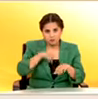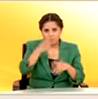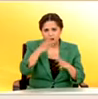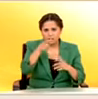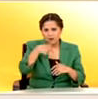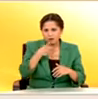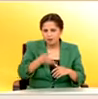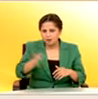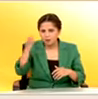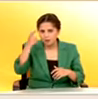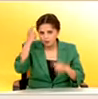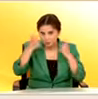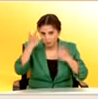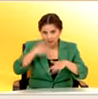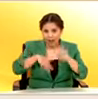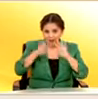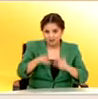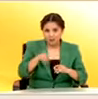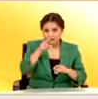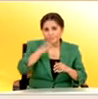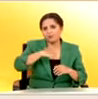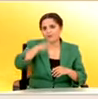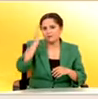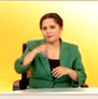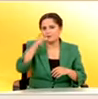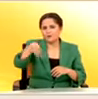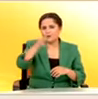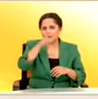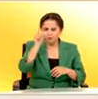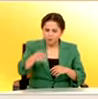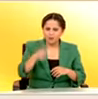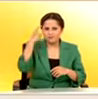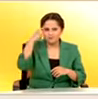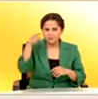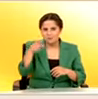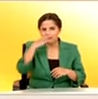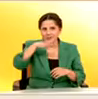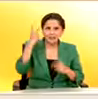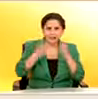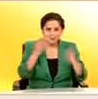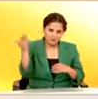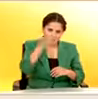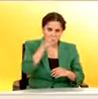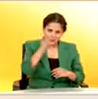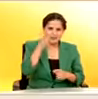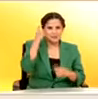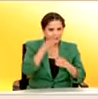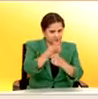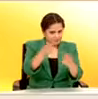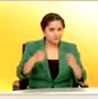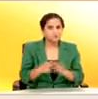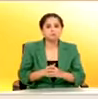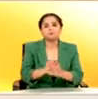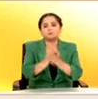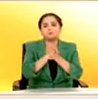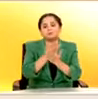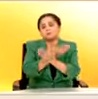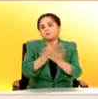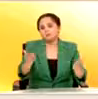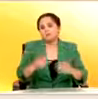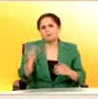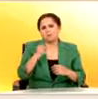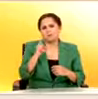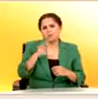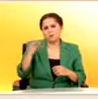जाने का विचार कर रहे हैं तो हिमालय की वादियों का विकल्प जरूर रखिएगा। साथियों, कुछ